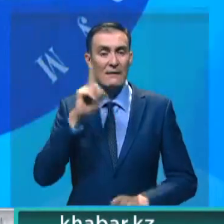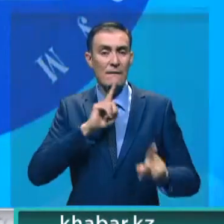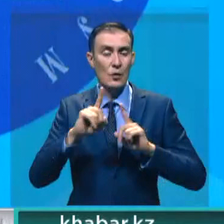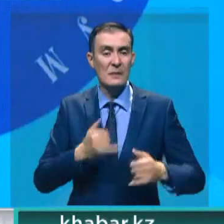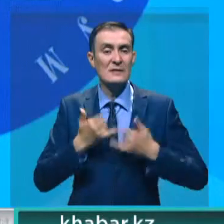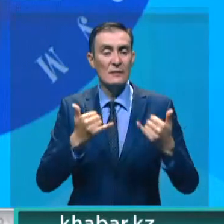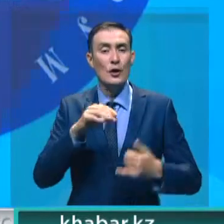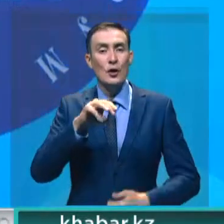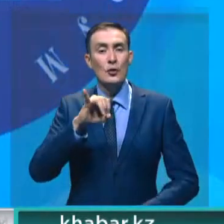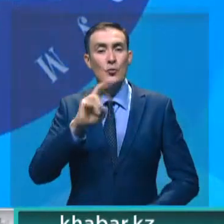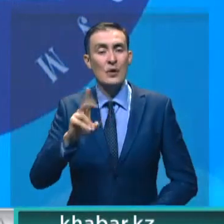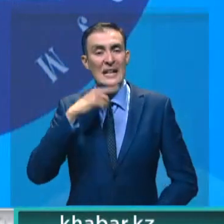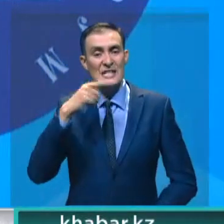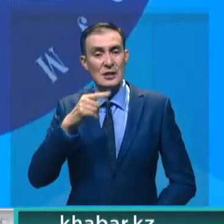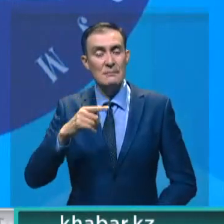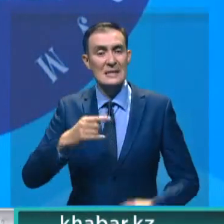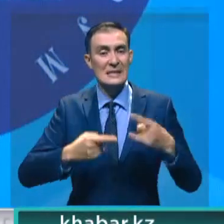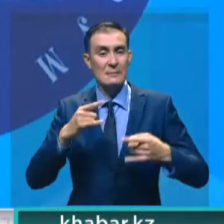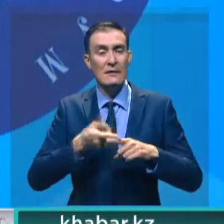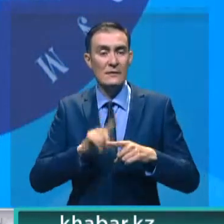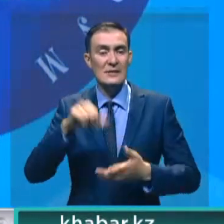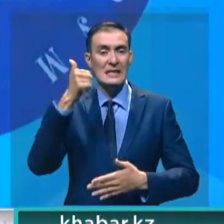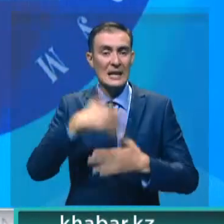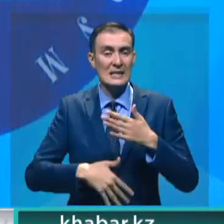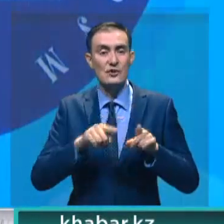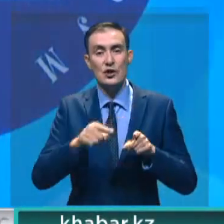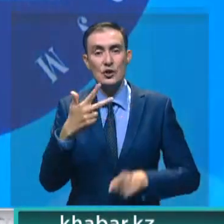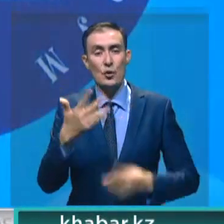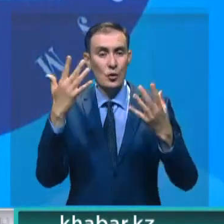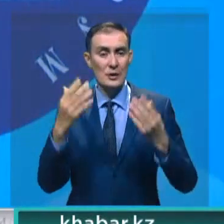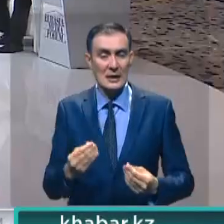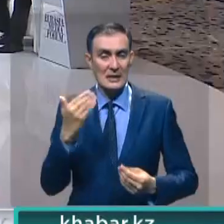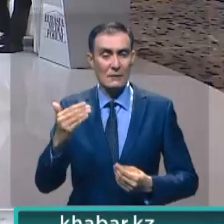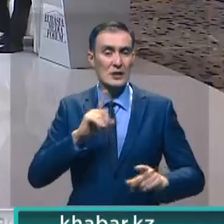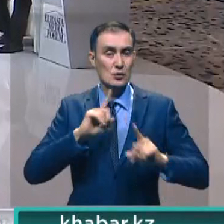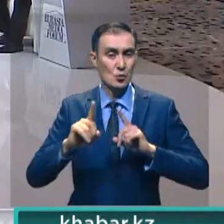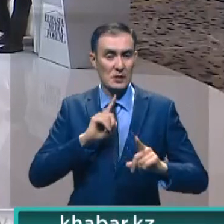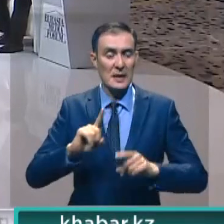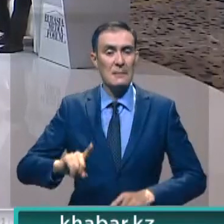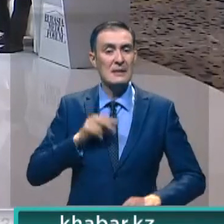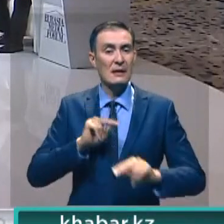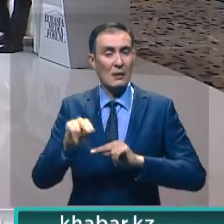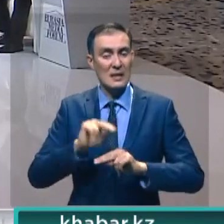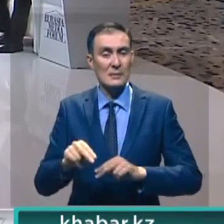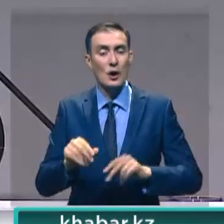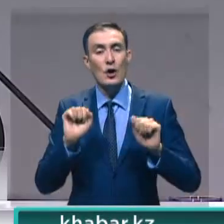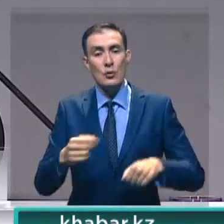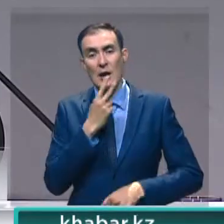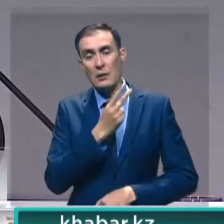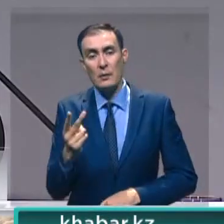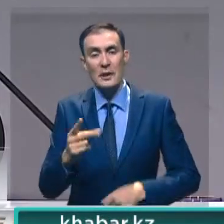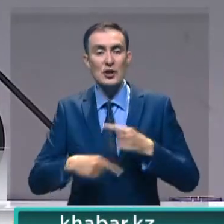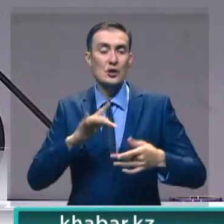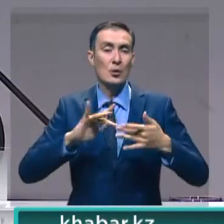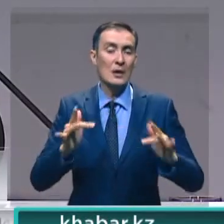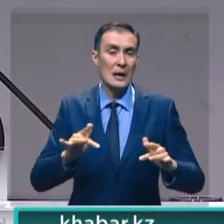тюркоязычным СМИ. Форум стартовал сегодня в столице. Он продлится 3 дня. За его панельными дискуссиями и мастер-классами можно наблюдать